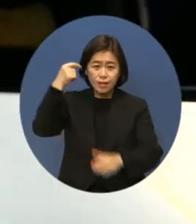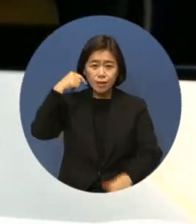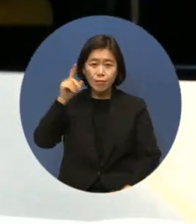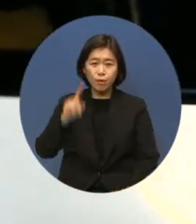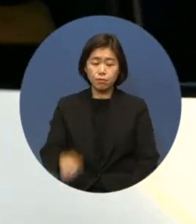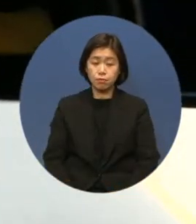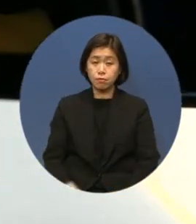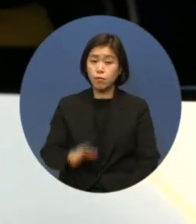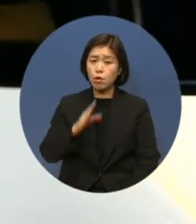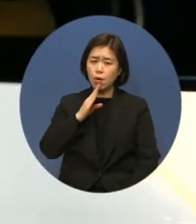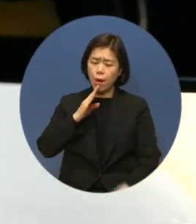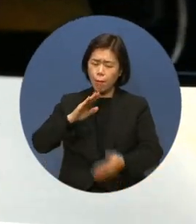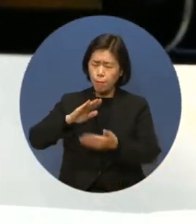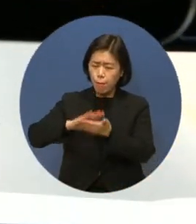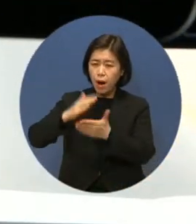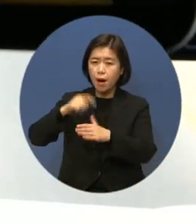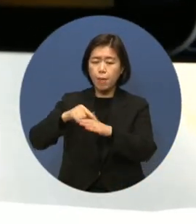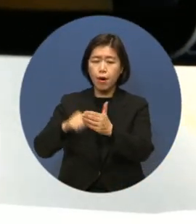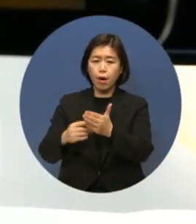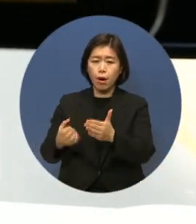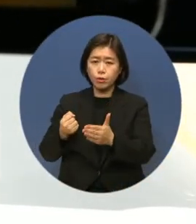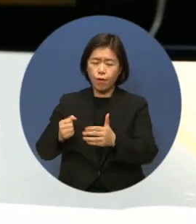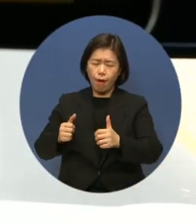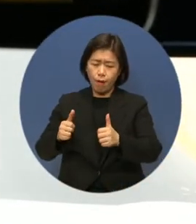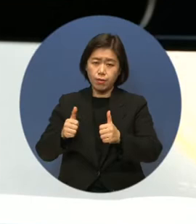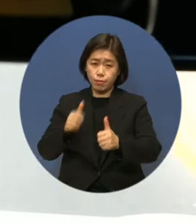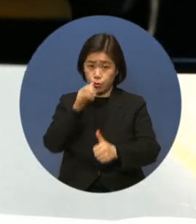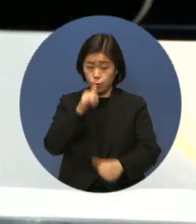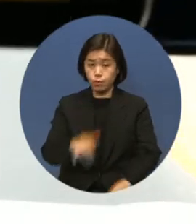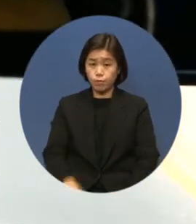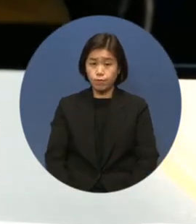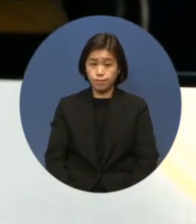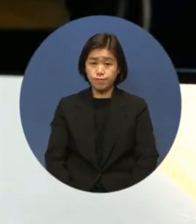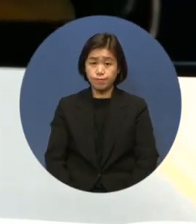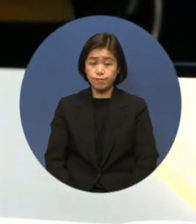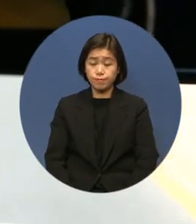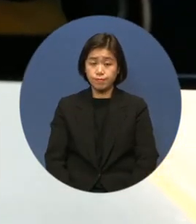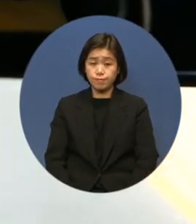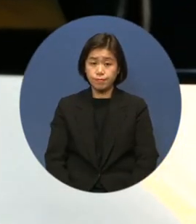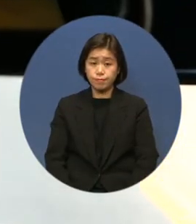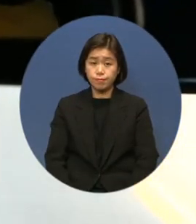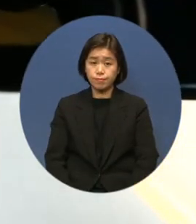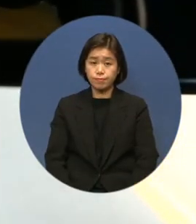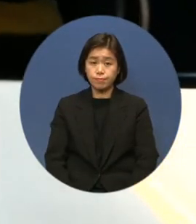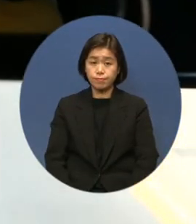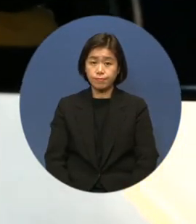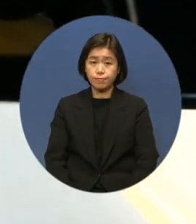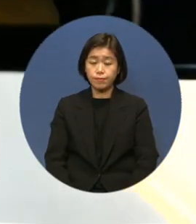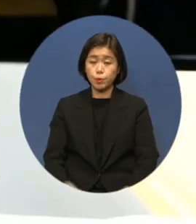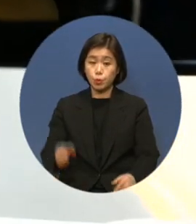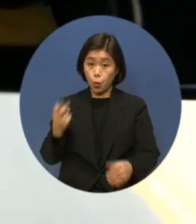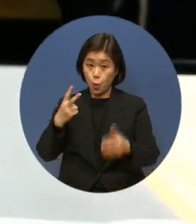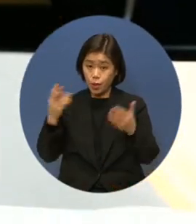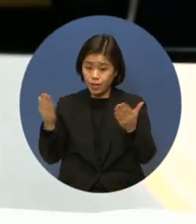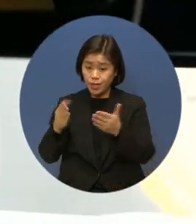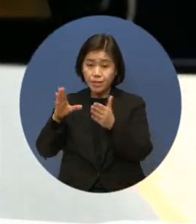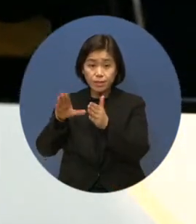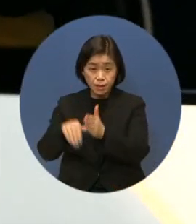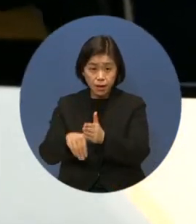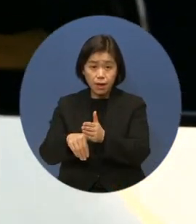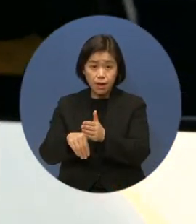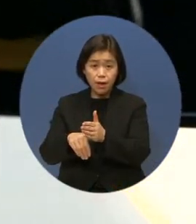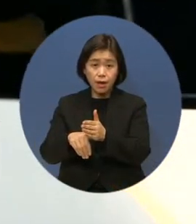되게 열정적으로 열심히 하는 것 같아요. 또 그렇게 했을 때 그 아이들이